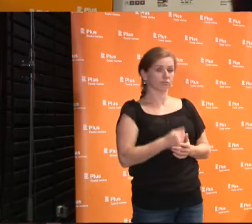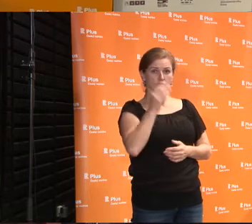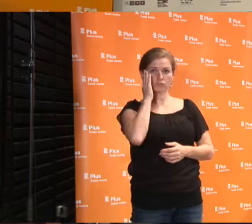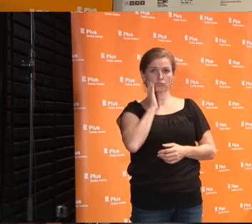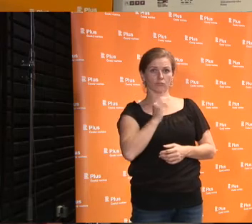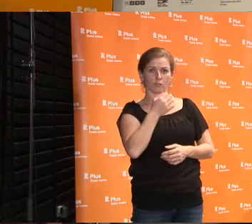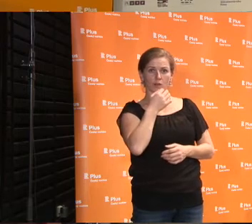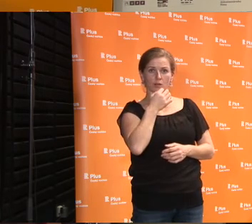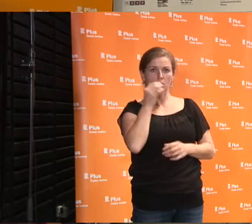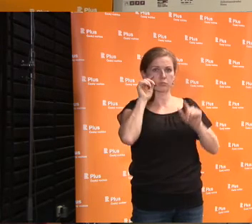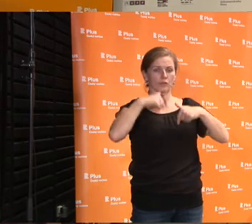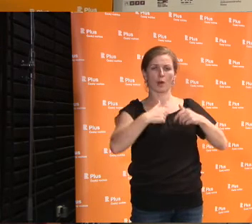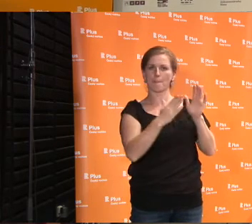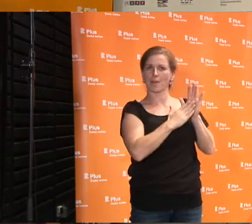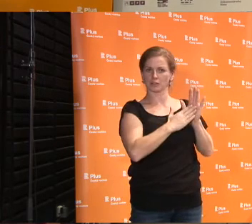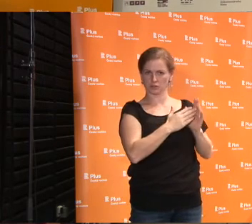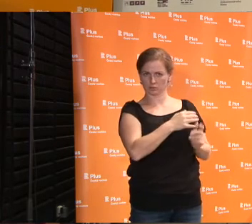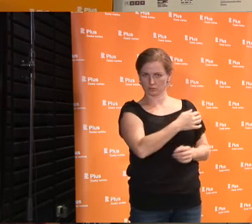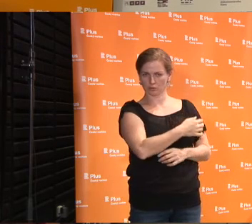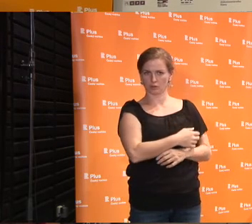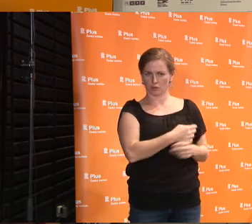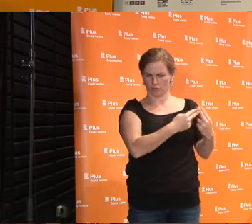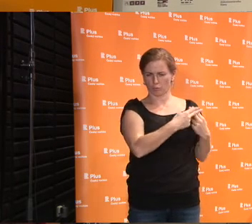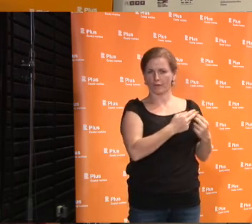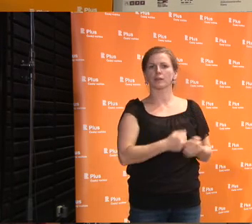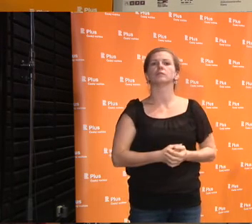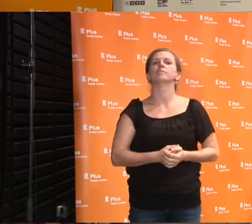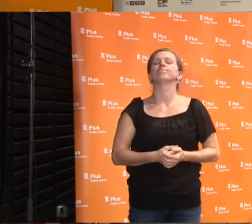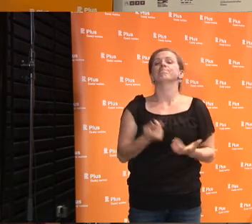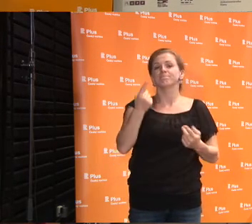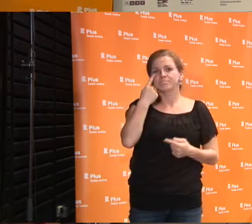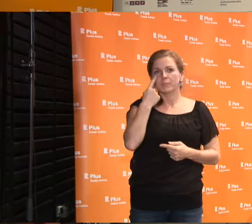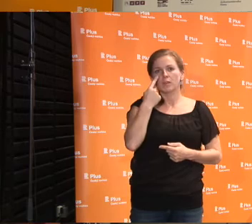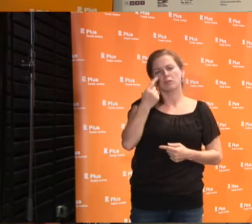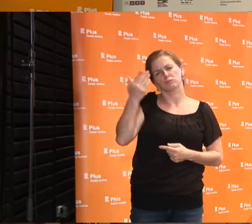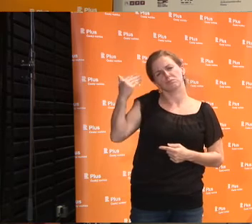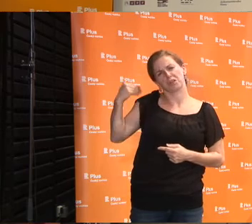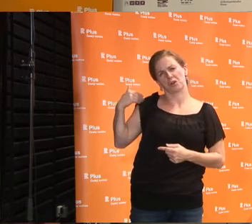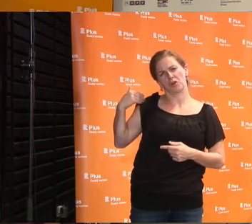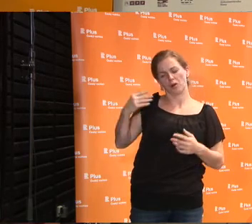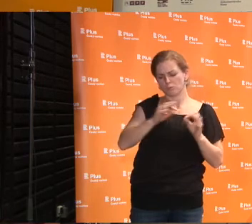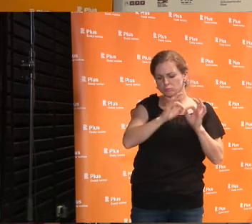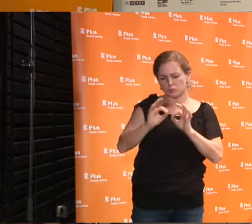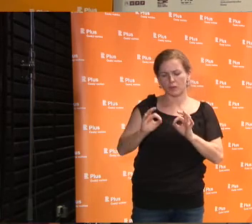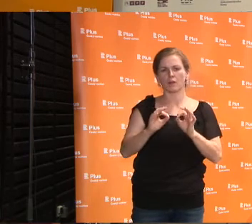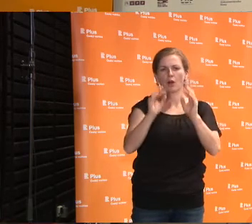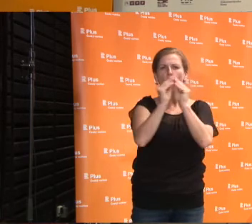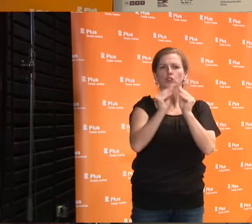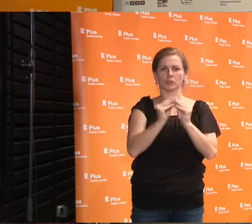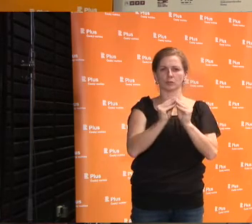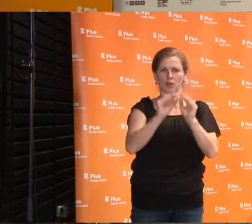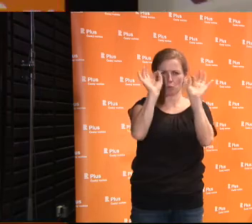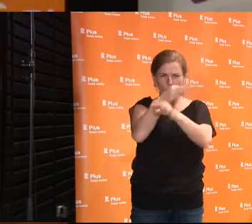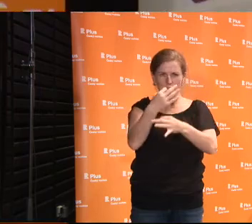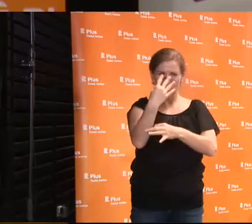byste se ujal této otázky. Podívejte se, když jsme připravovali před několika lety tu koncepci Průmysl 4.0, tak jsme to